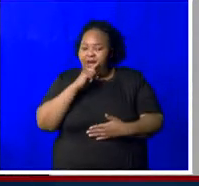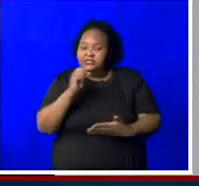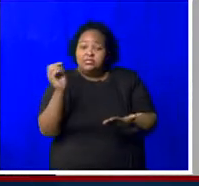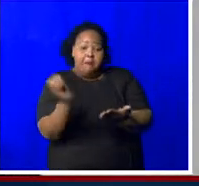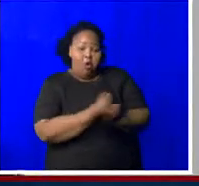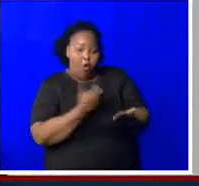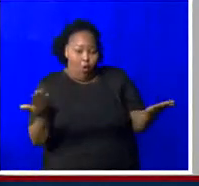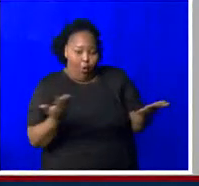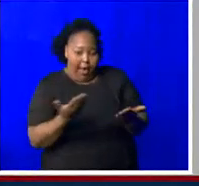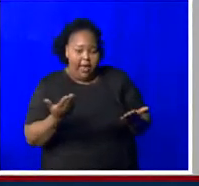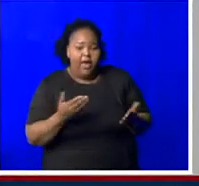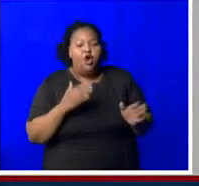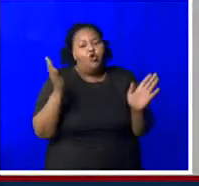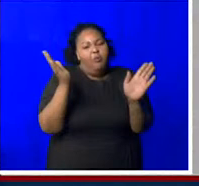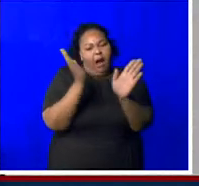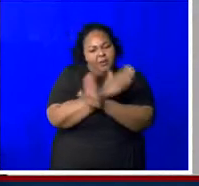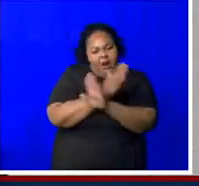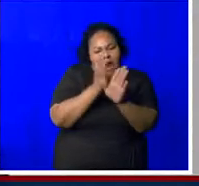lethi thengisa imithi